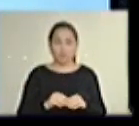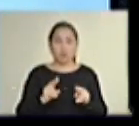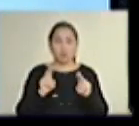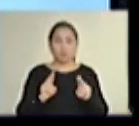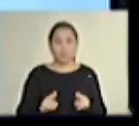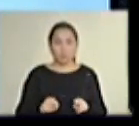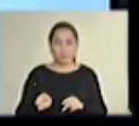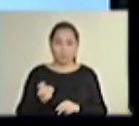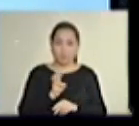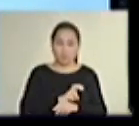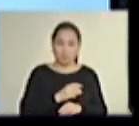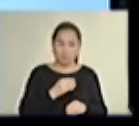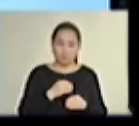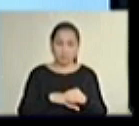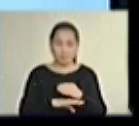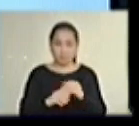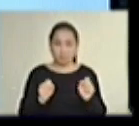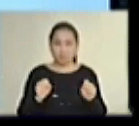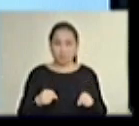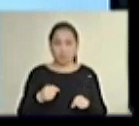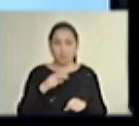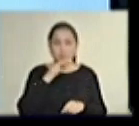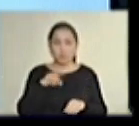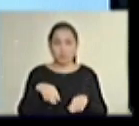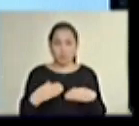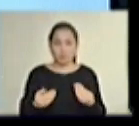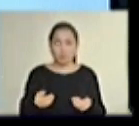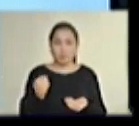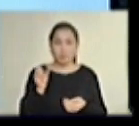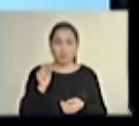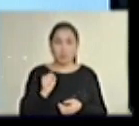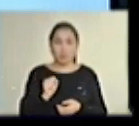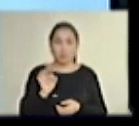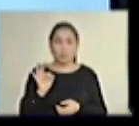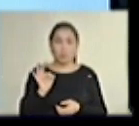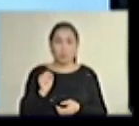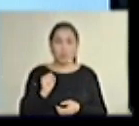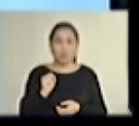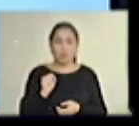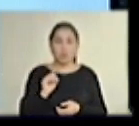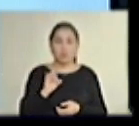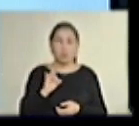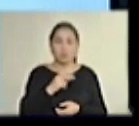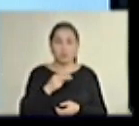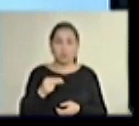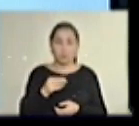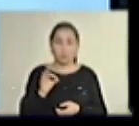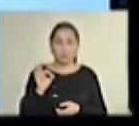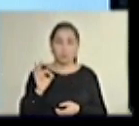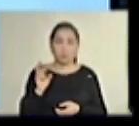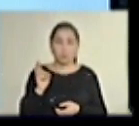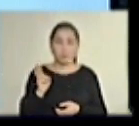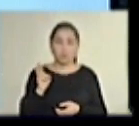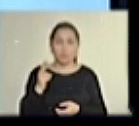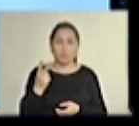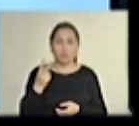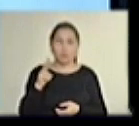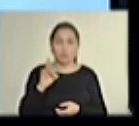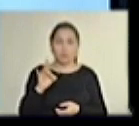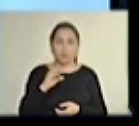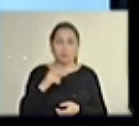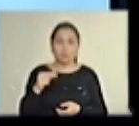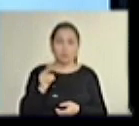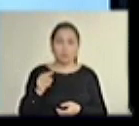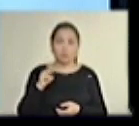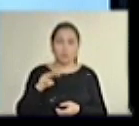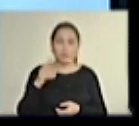formulasini keltirib chiqarishimiz mumkin. E'tibor bering, agar OA R ga teng bo'lsa, OB 2R ga teng bo'lsa, M1 M2